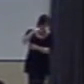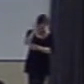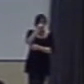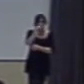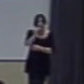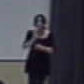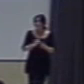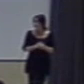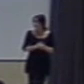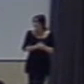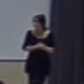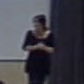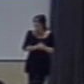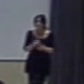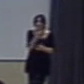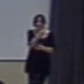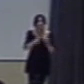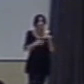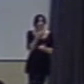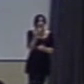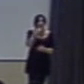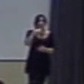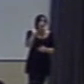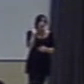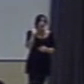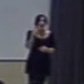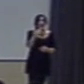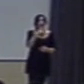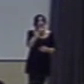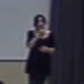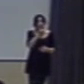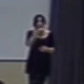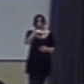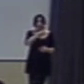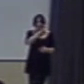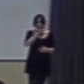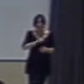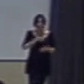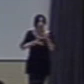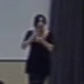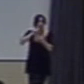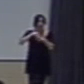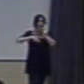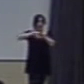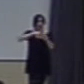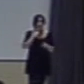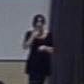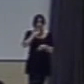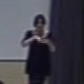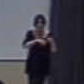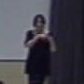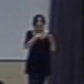qui tenim amb nosaltres. Comencem amb l'Antònia Jiménez Gómez, que ella és coordinadora de la Creu Roja a Barcelona, també ens acompanya